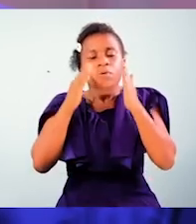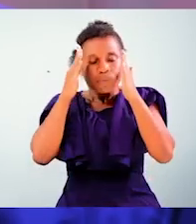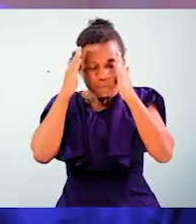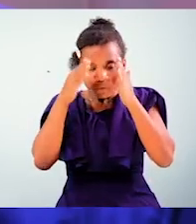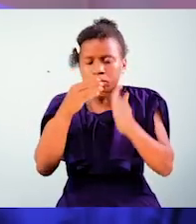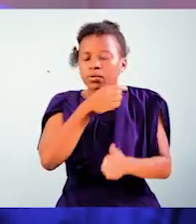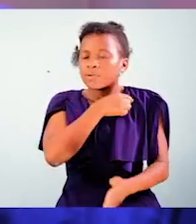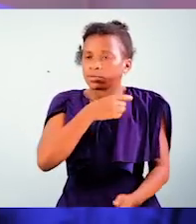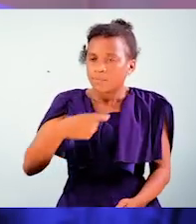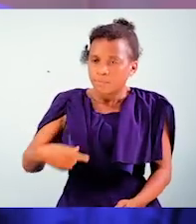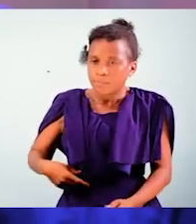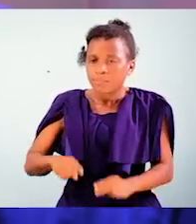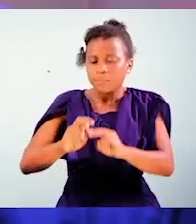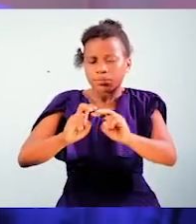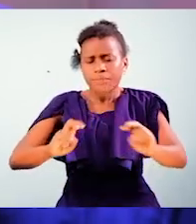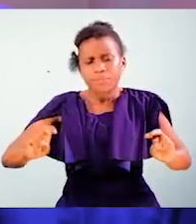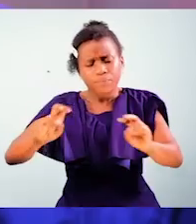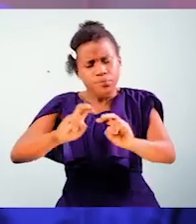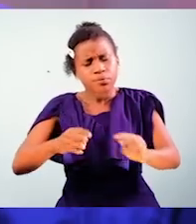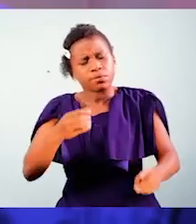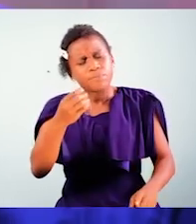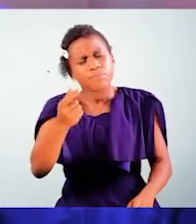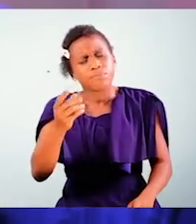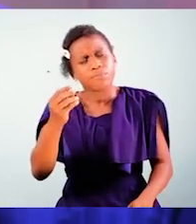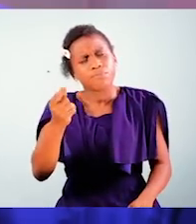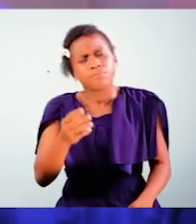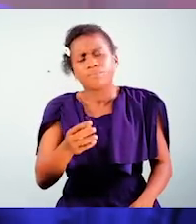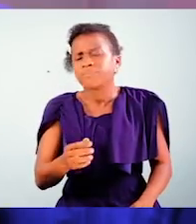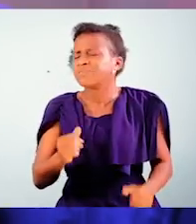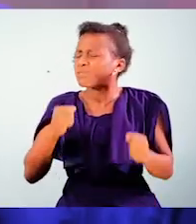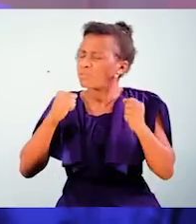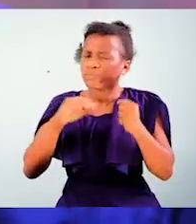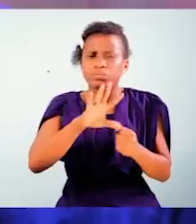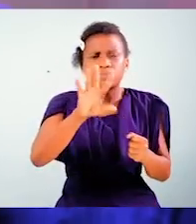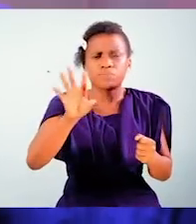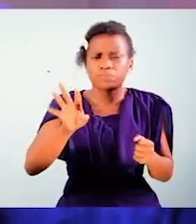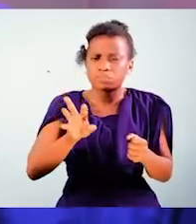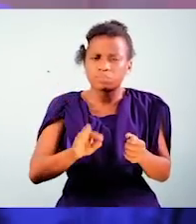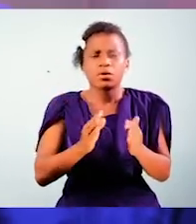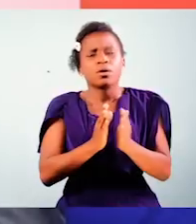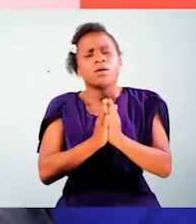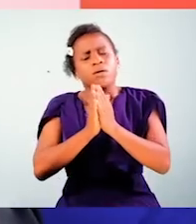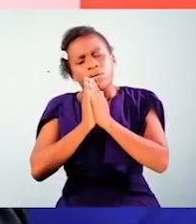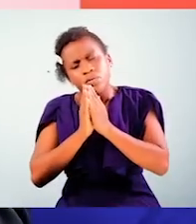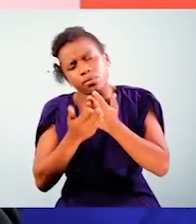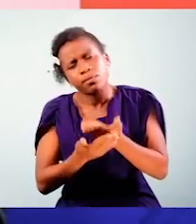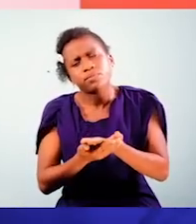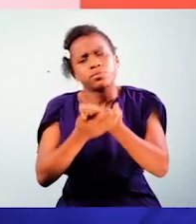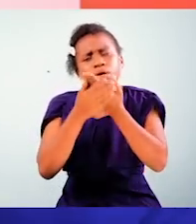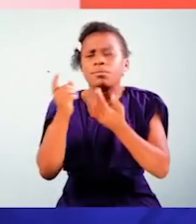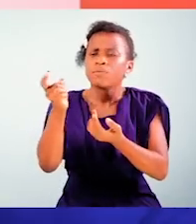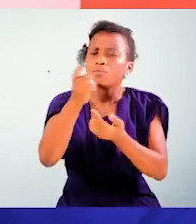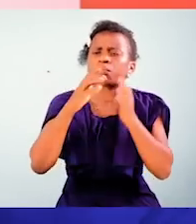Samia Suluhu amekuwa akitafuta pesa kwa hali na mali, akitoka nje ya nchi, akiomba misaada, akipewa mikopo mikubwa, mikopo